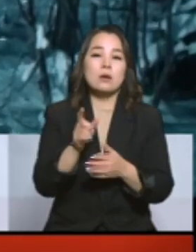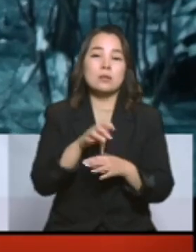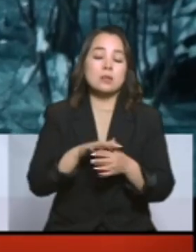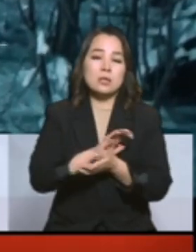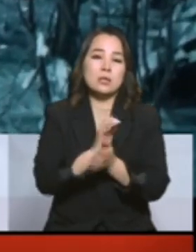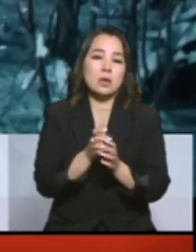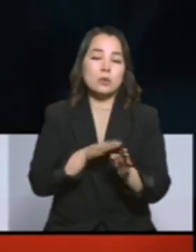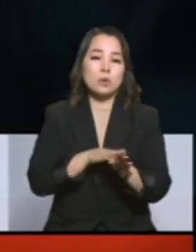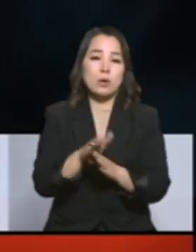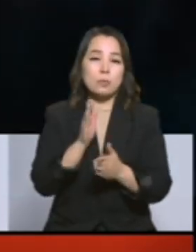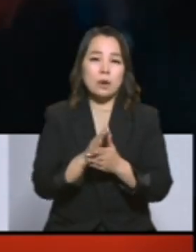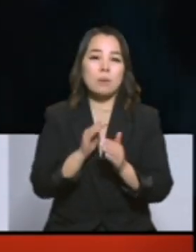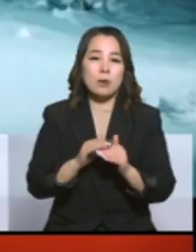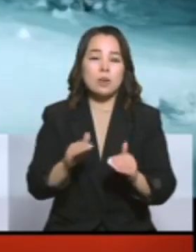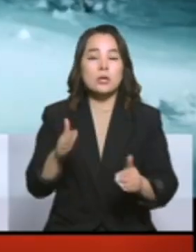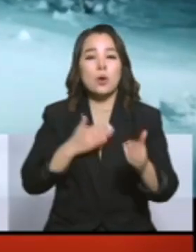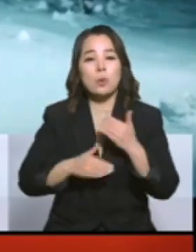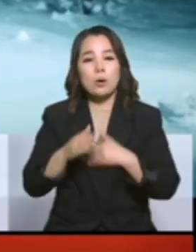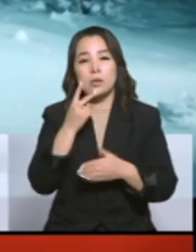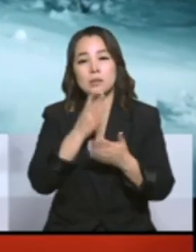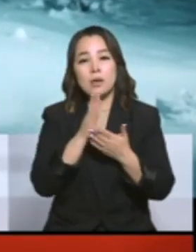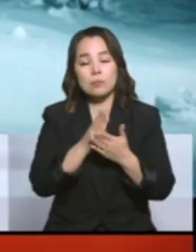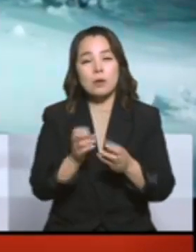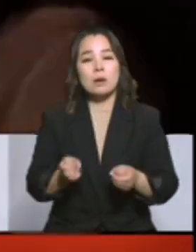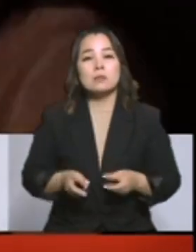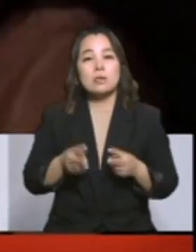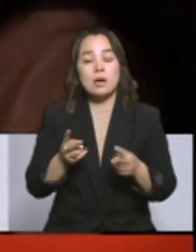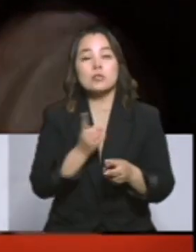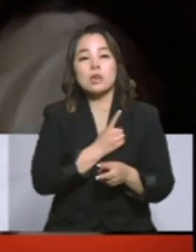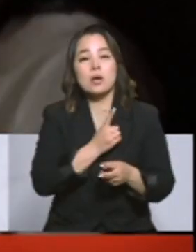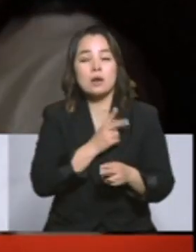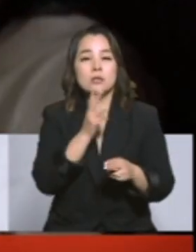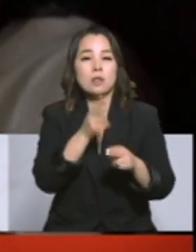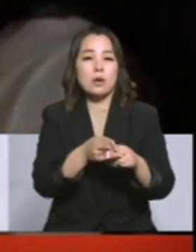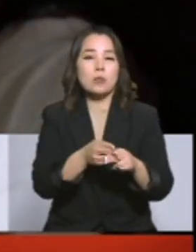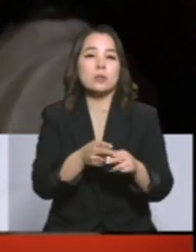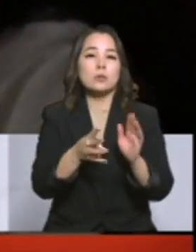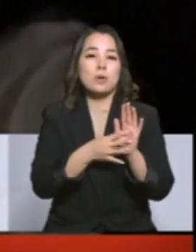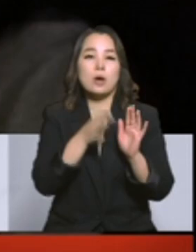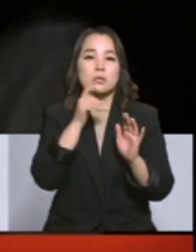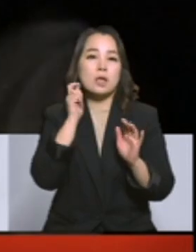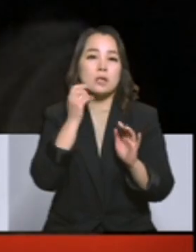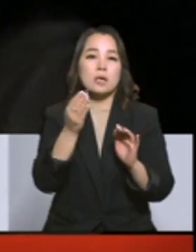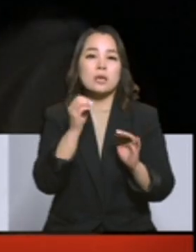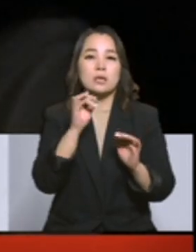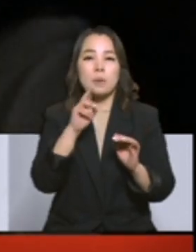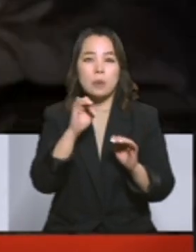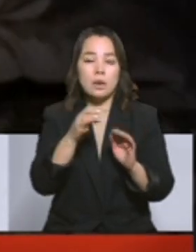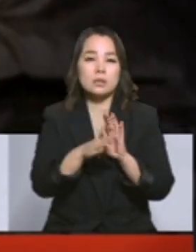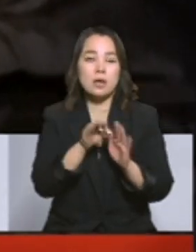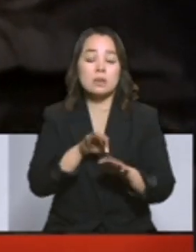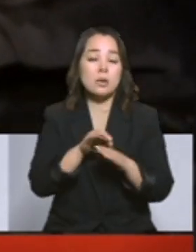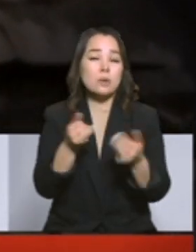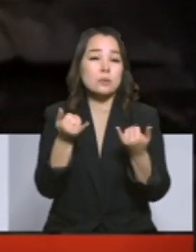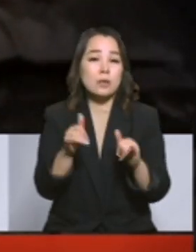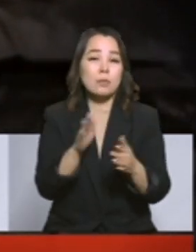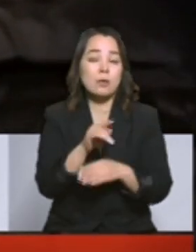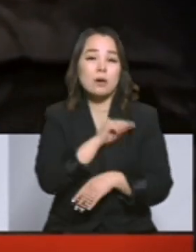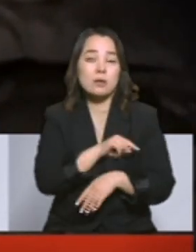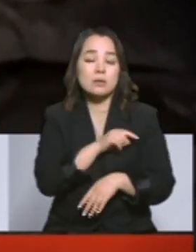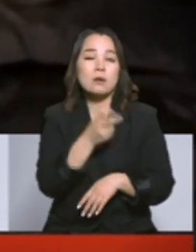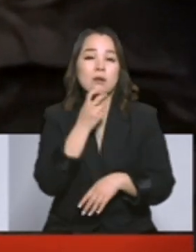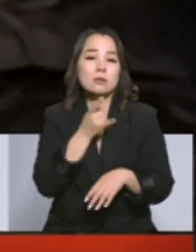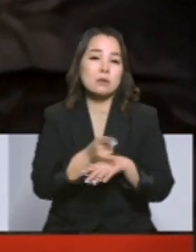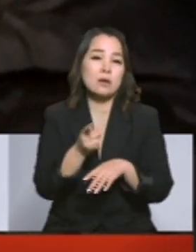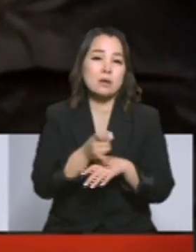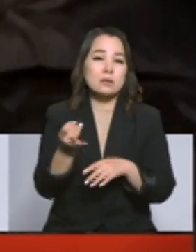толы. Әсіресе балалардың қуанышында шек жоқ. Қылмыскерлерге жалғыз өзі төтеп берген 9 жасар Еркебайдың өжеттілігі таңдай қақтырып, қылықтары күлкіге